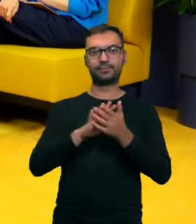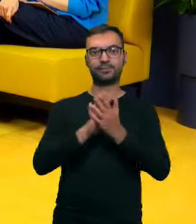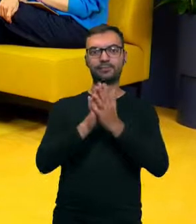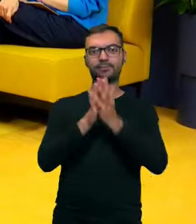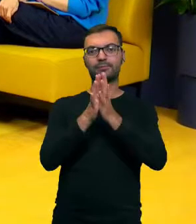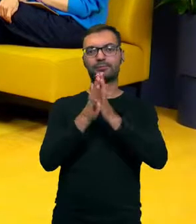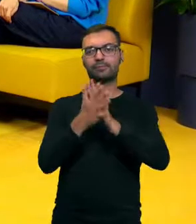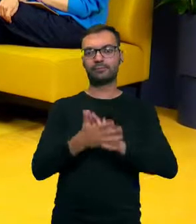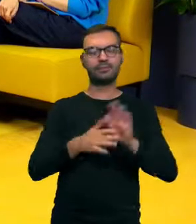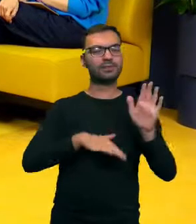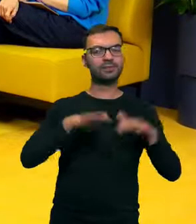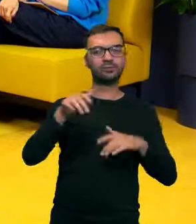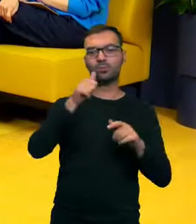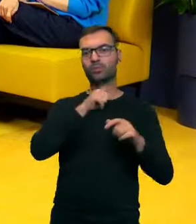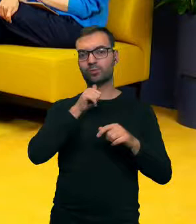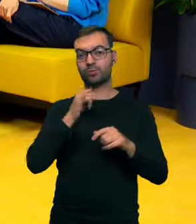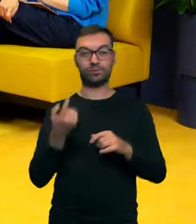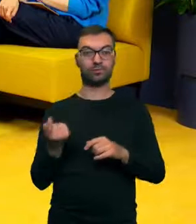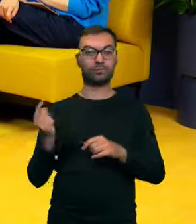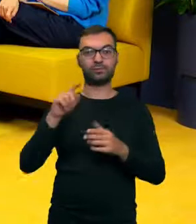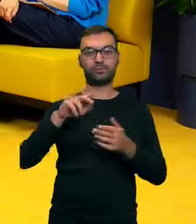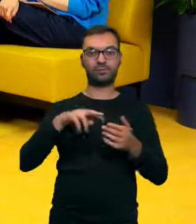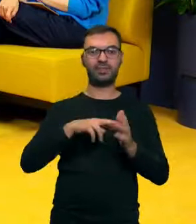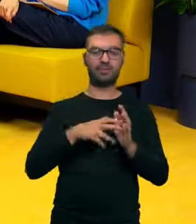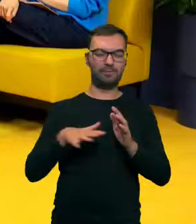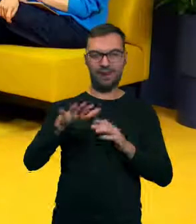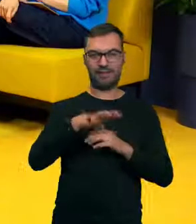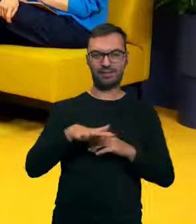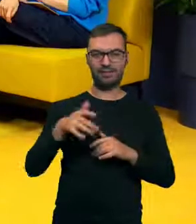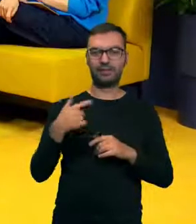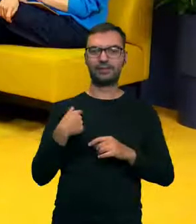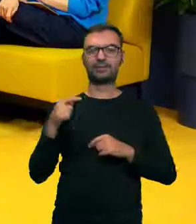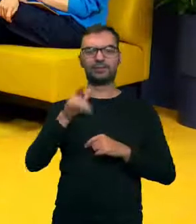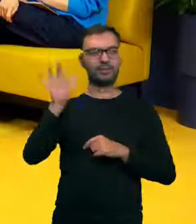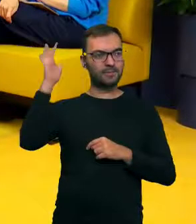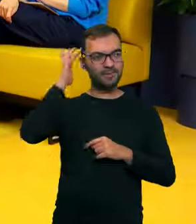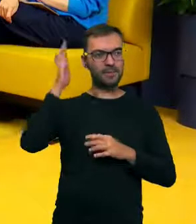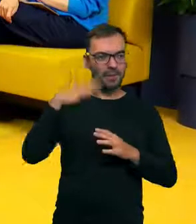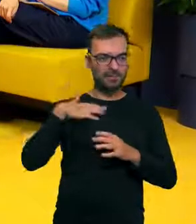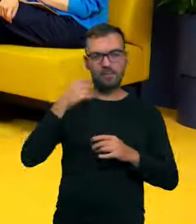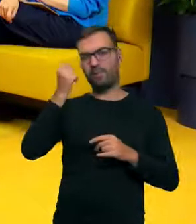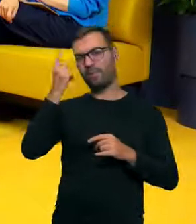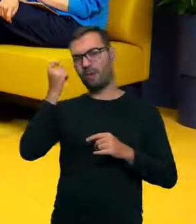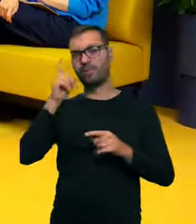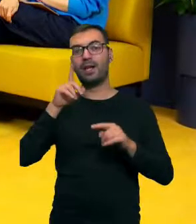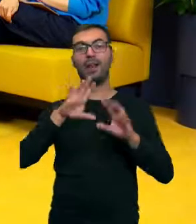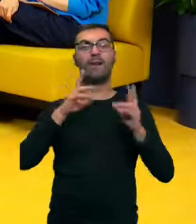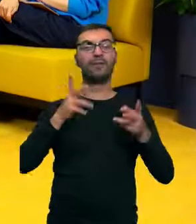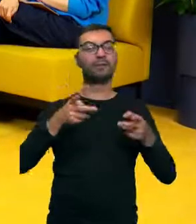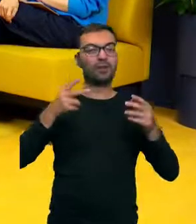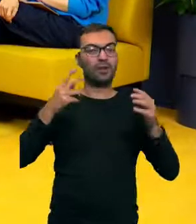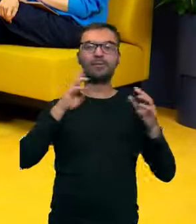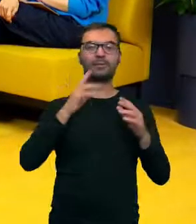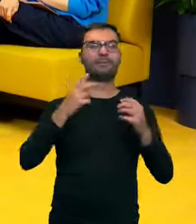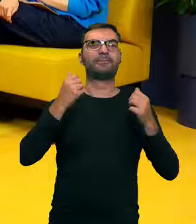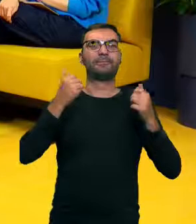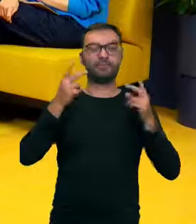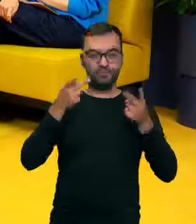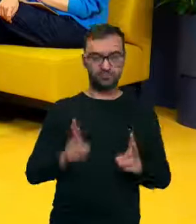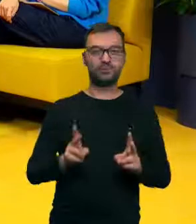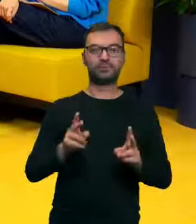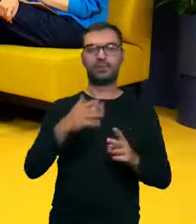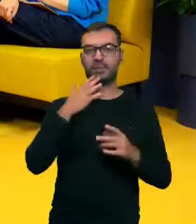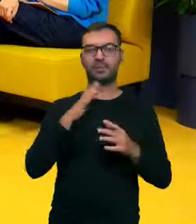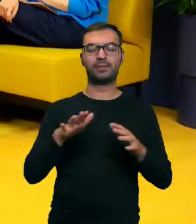zależności od prób i w sumie wchodząc na plan, myśmy mieli jakiś taki koncept, natomiast to się usankcjonowało poprzez